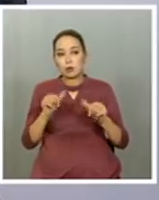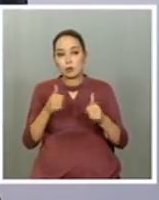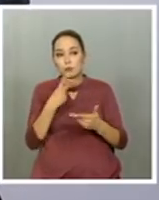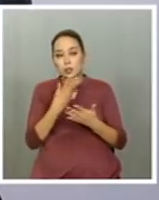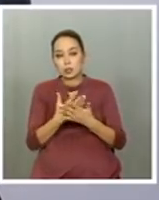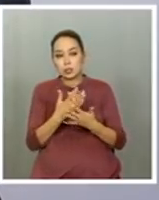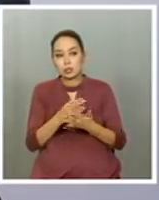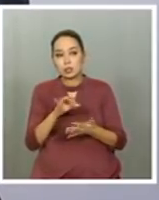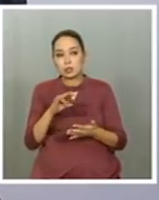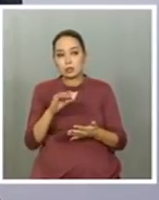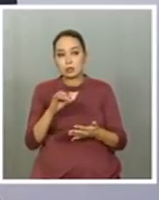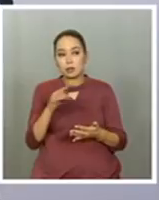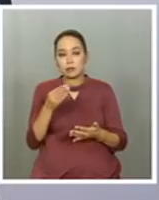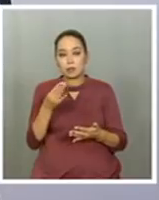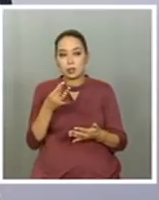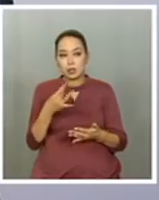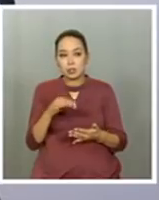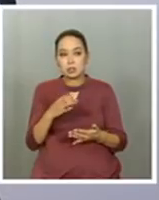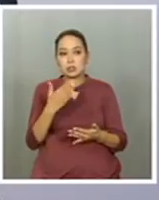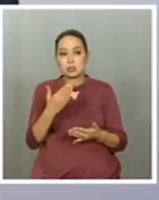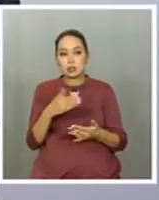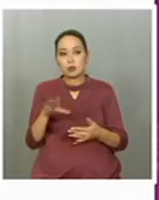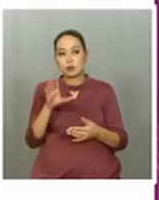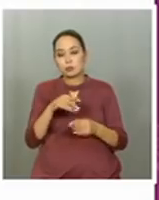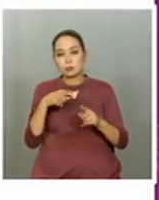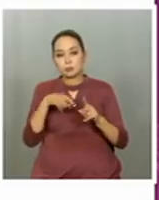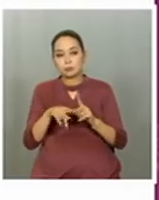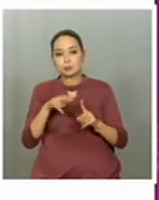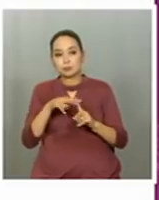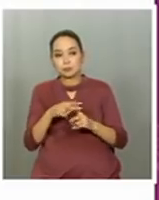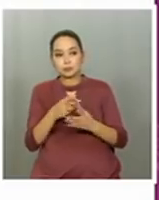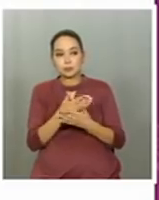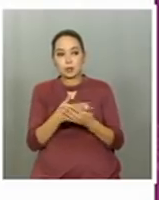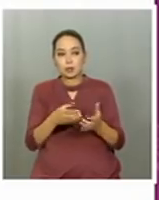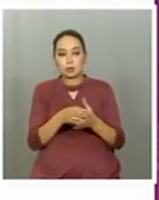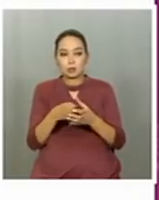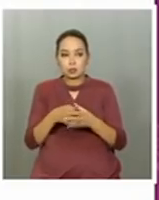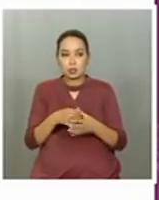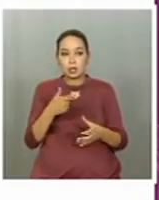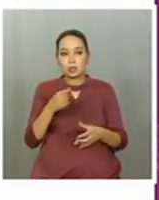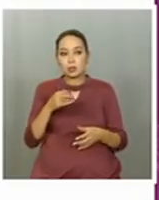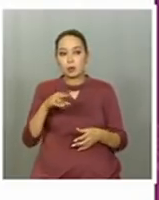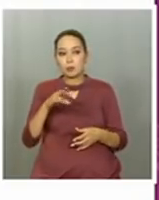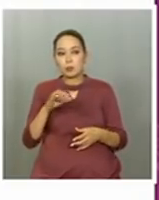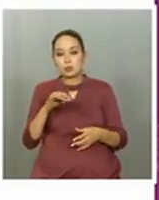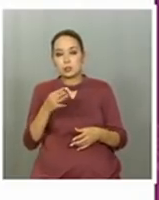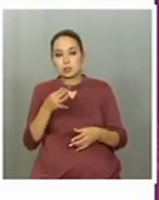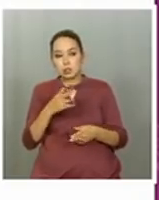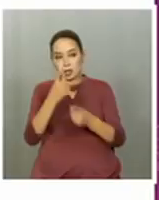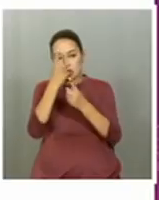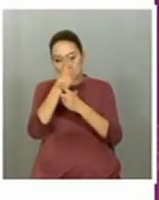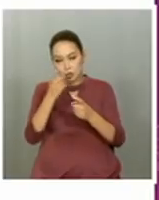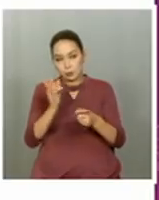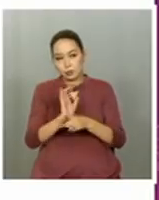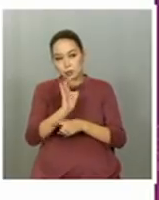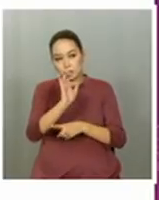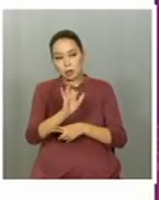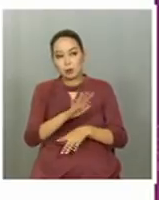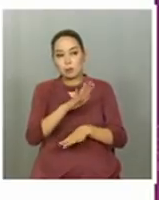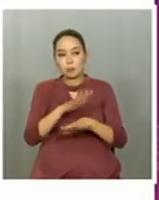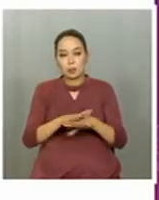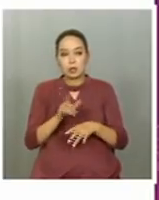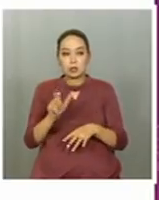элементтері және функционалдылық бөліктері, яғни геопозициялау, хабарламаларды жіберу,